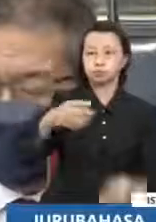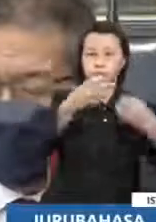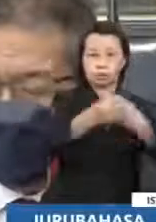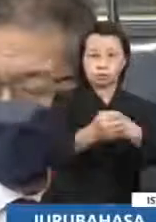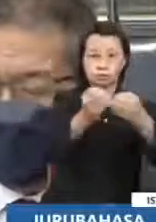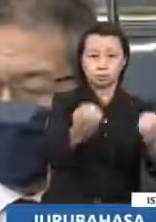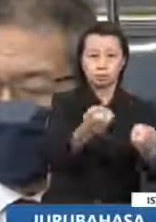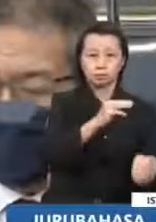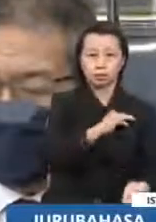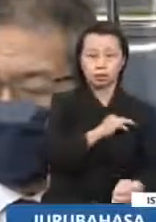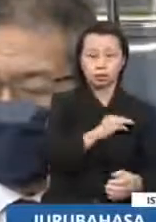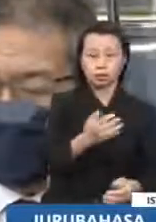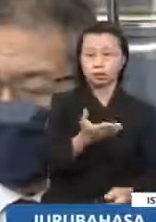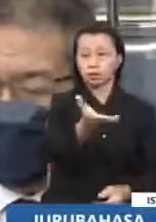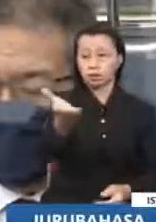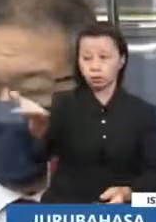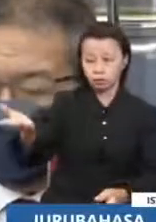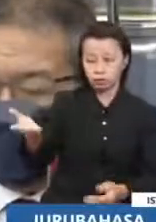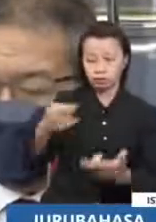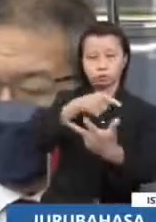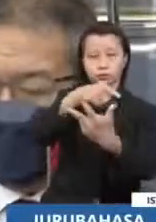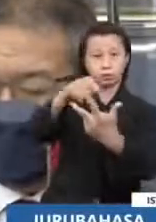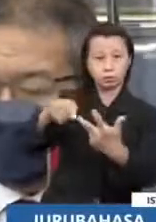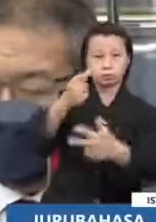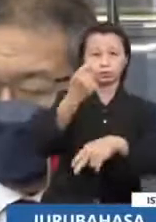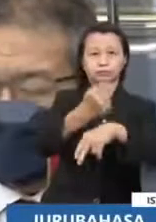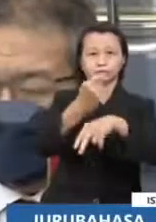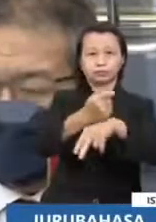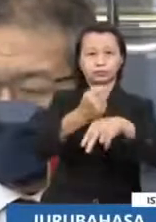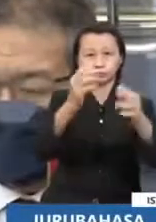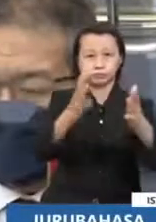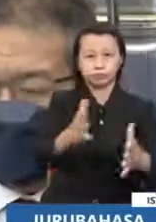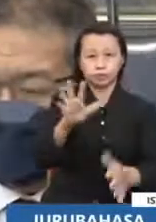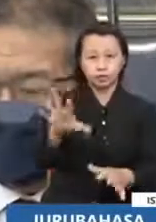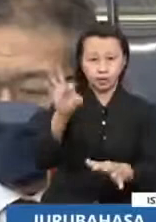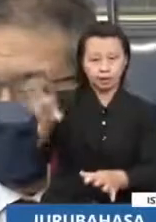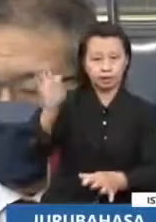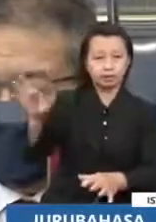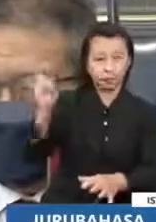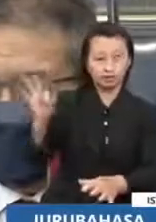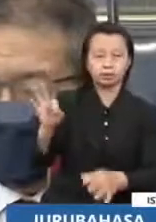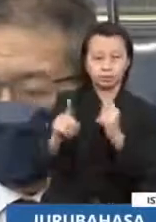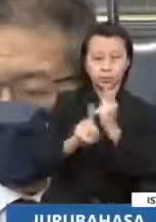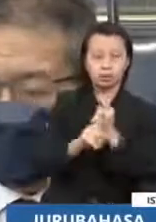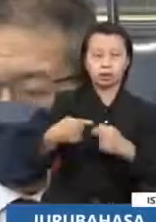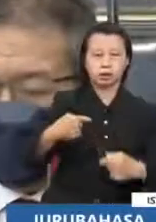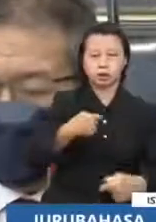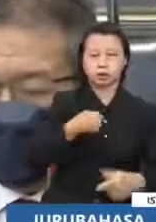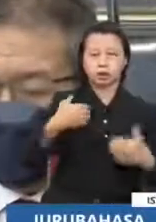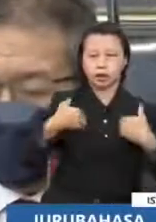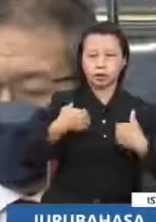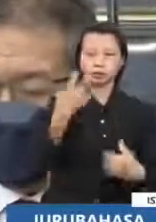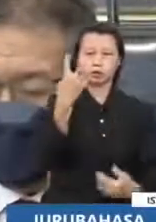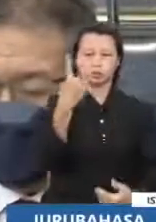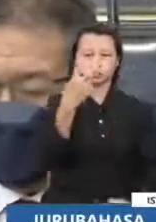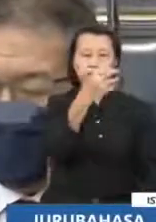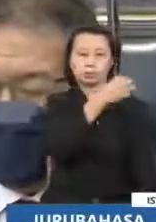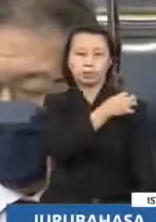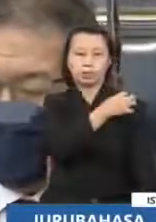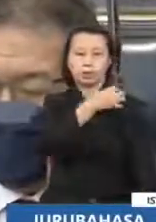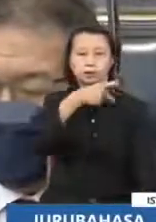pejabat menteri, mereka ni semua adalah petugas-petugas yang dilantik. Saya ada dua orang pegawai